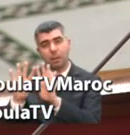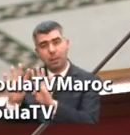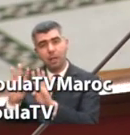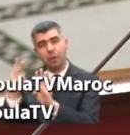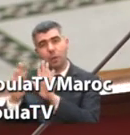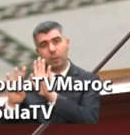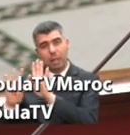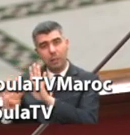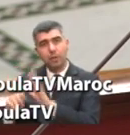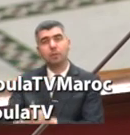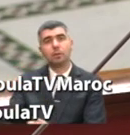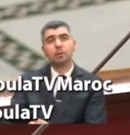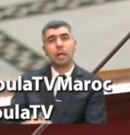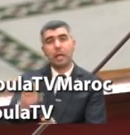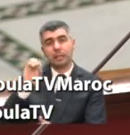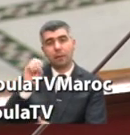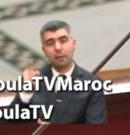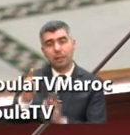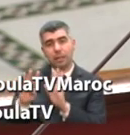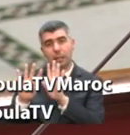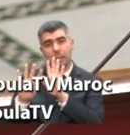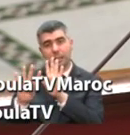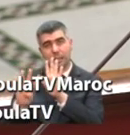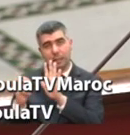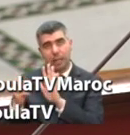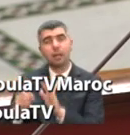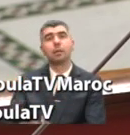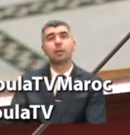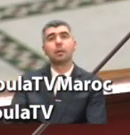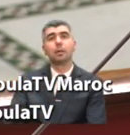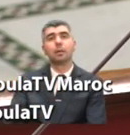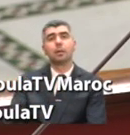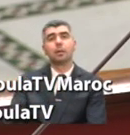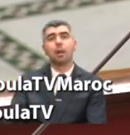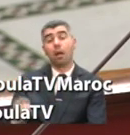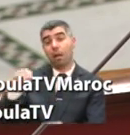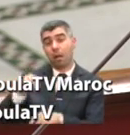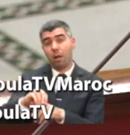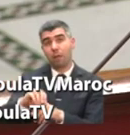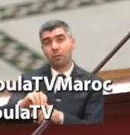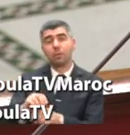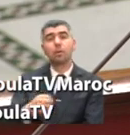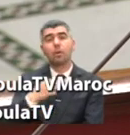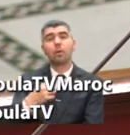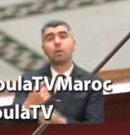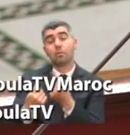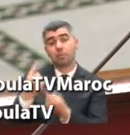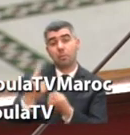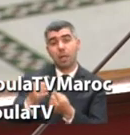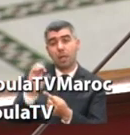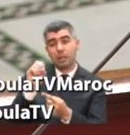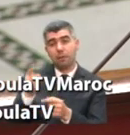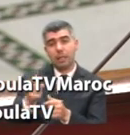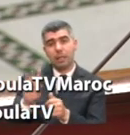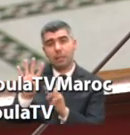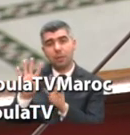2014-2015 و2018-2019 بالتعليم الابتدائي من 0.93 إلى 0.94، وبالتعليم الثانوي الإعدادي من